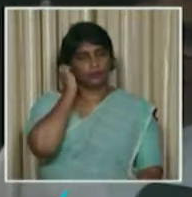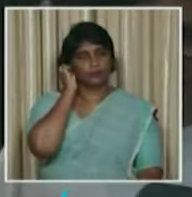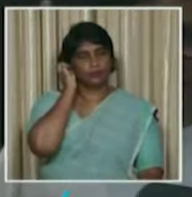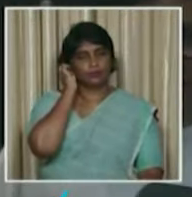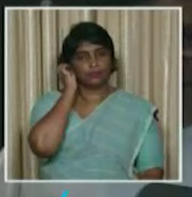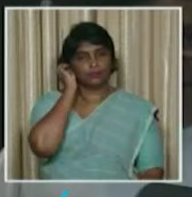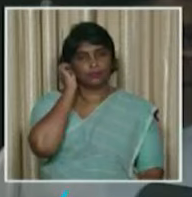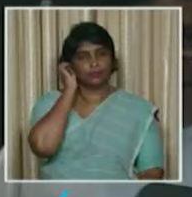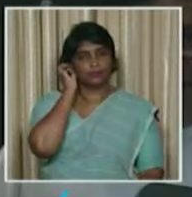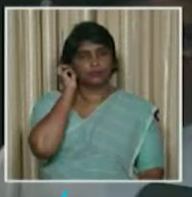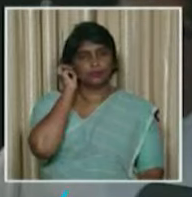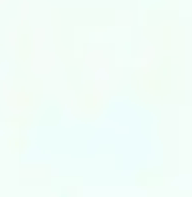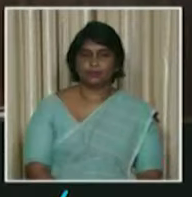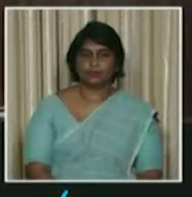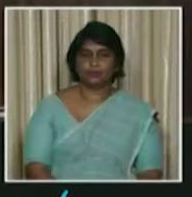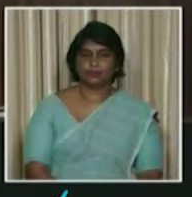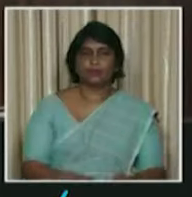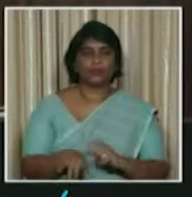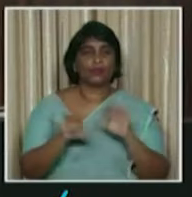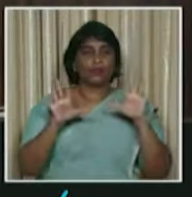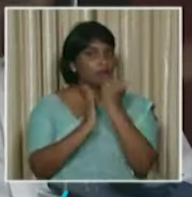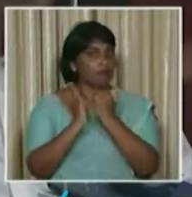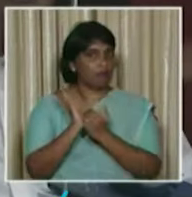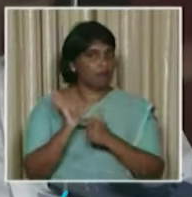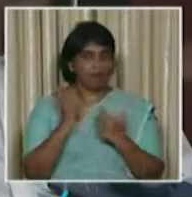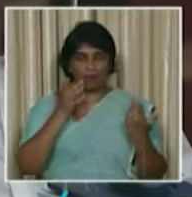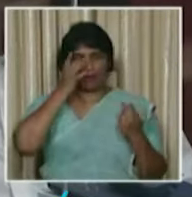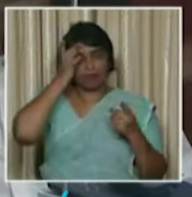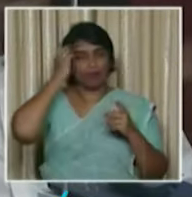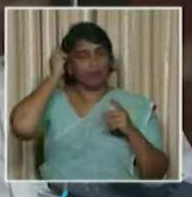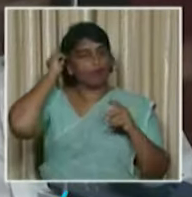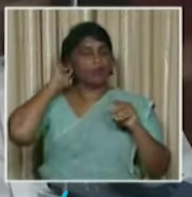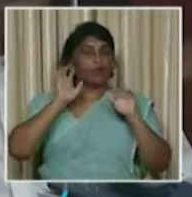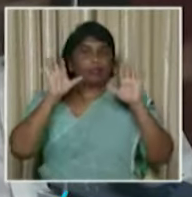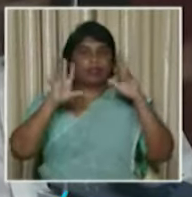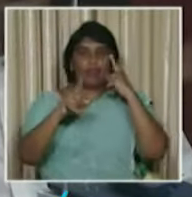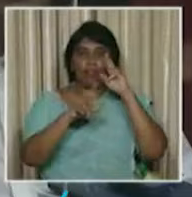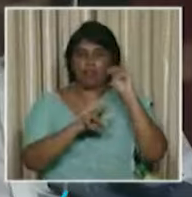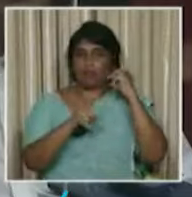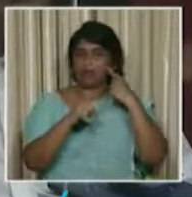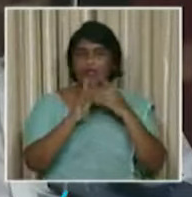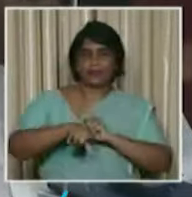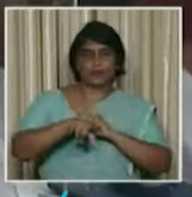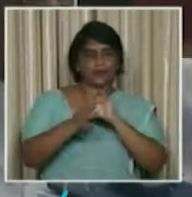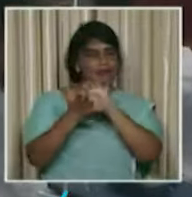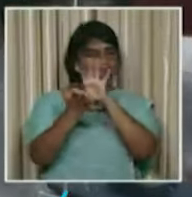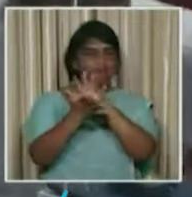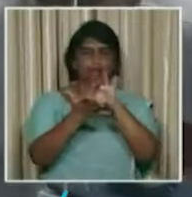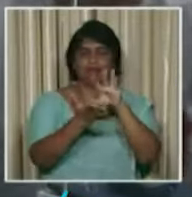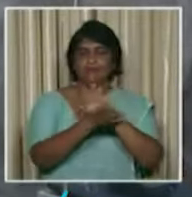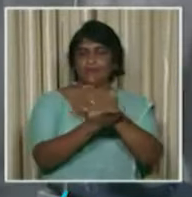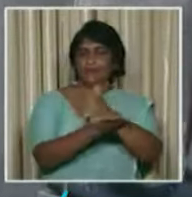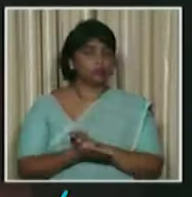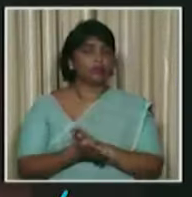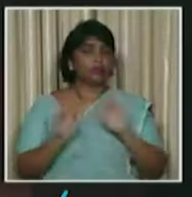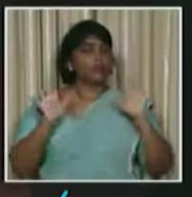කරනවා කතානායකතුමනි. දයාවට වෙලා ඉවර කෙරුවා. ඔබතුමාට 10 මාරට නවත්තන්න බෑ. ඇමතිවරයා ඇවිල්ලා ඉන්නේ උත්තර දෙන්න ඕන. කාලේ නාස්ති